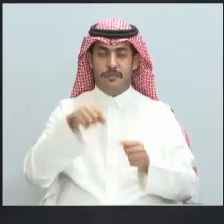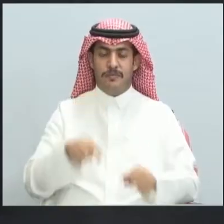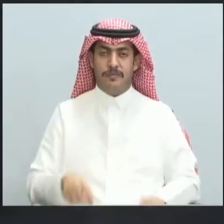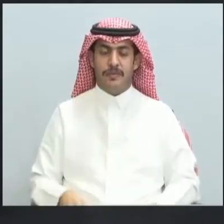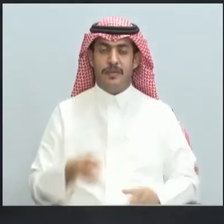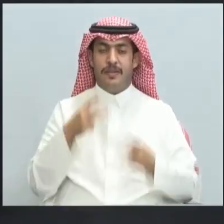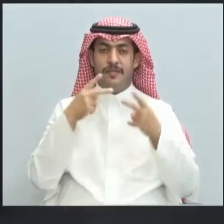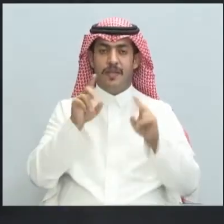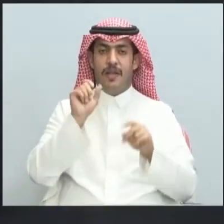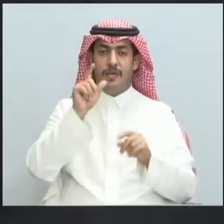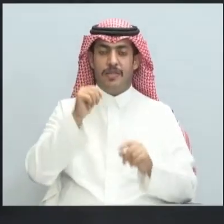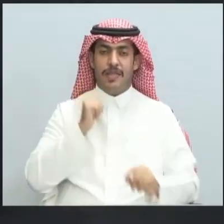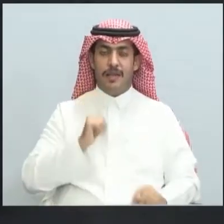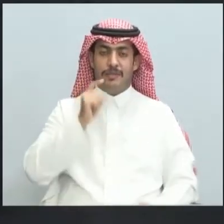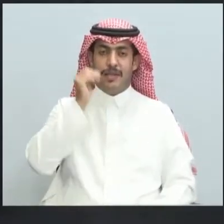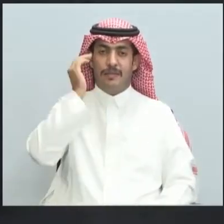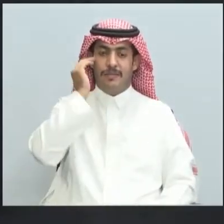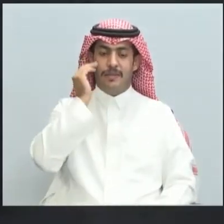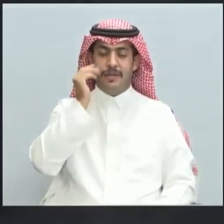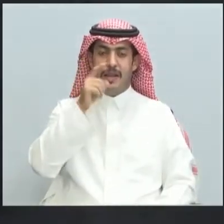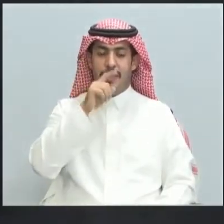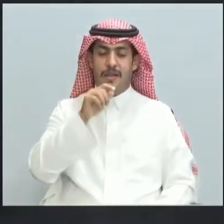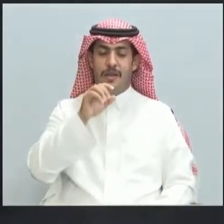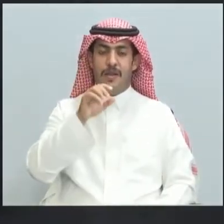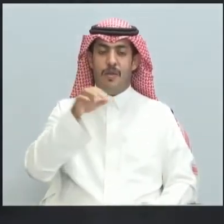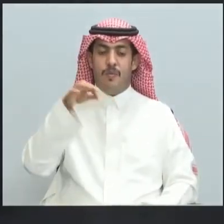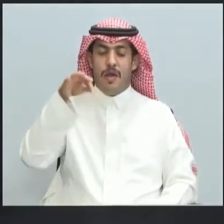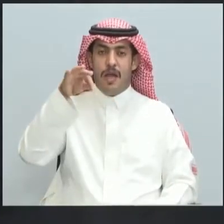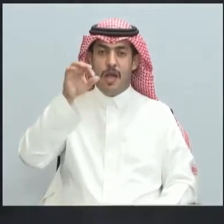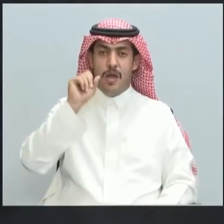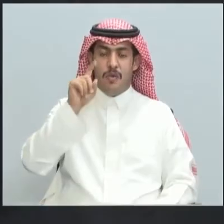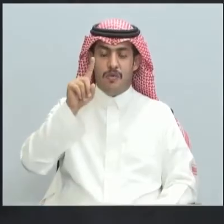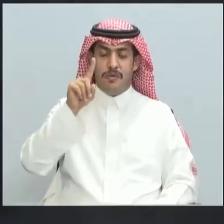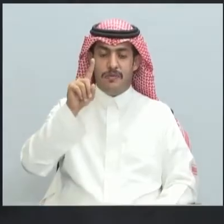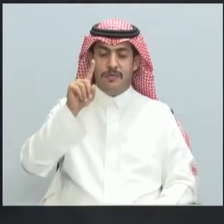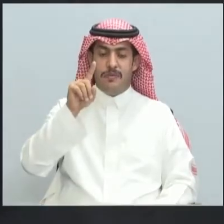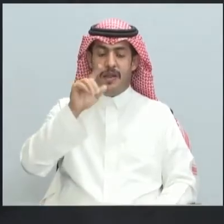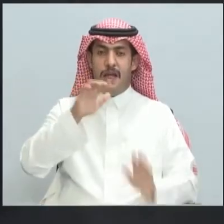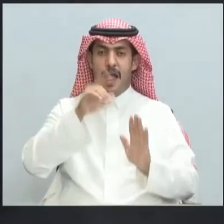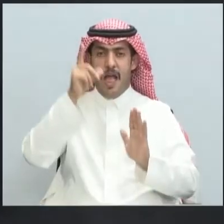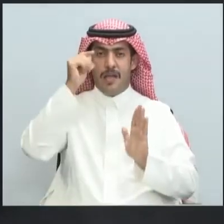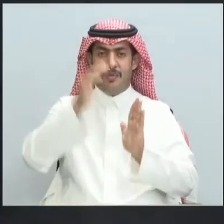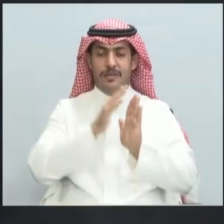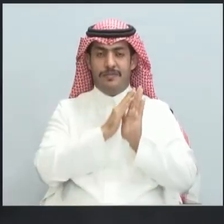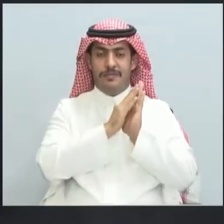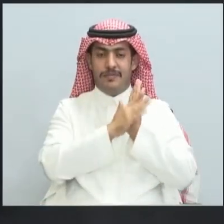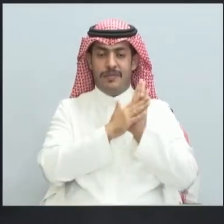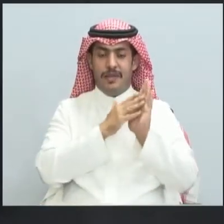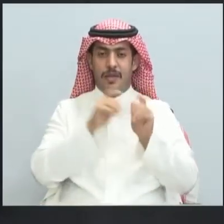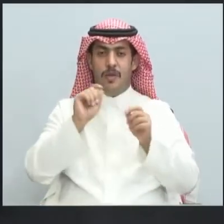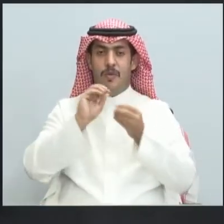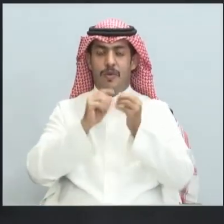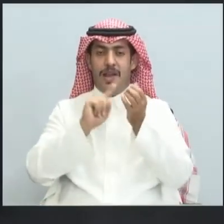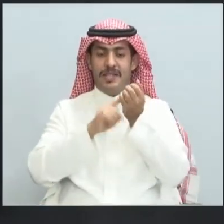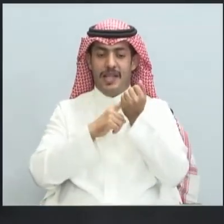سنبدا اولا ابناء وبناتي لان احضرها الورقه الاولى اقوم بتظليل الورقه الاولى بقلم